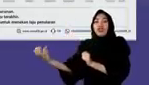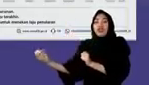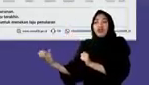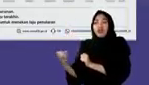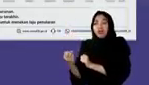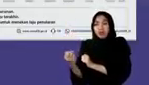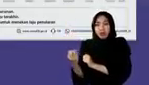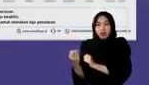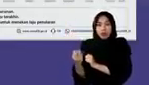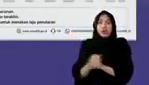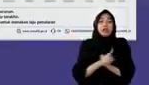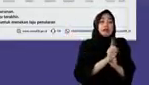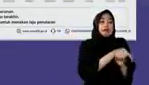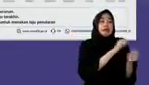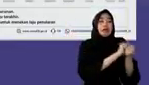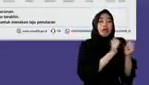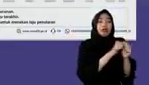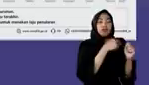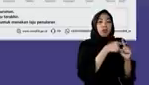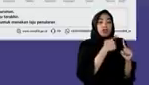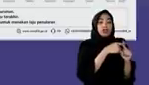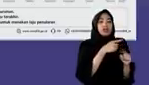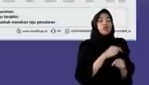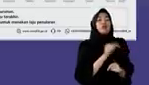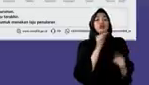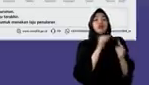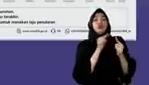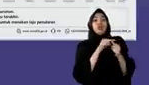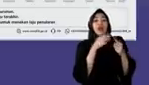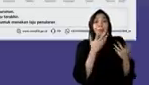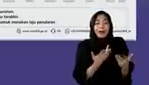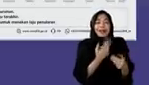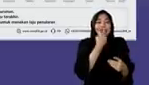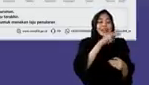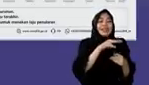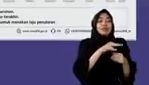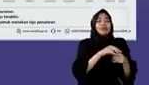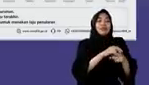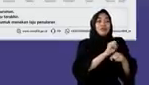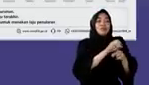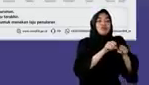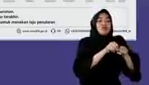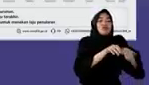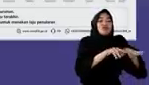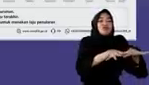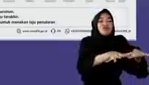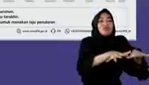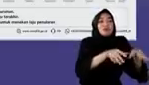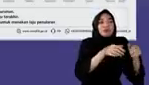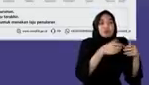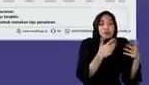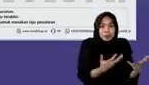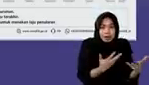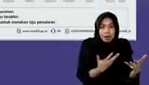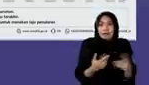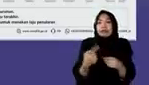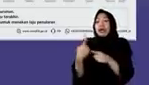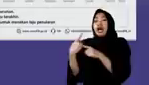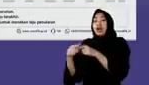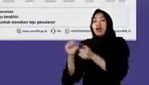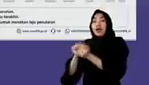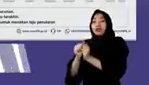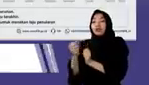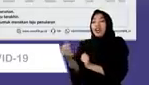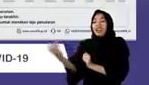dapat menilai tingkat penularan, sedangkan kasus aktif memberikan gambaran jumlah kasus yang harus